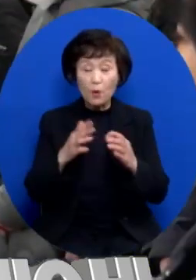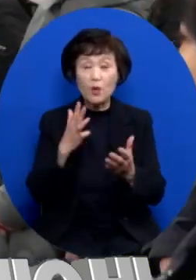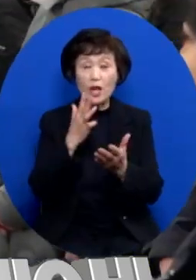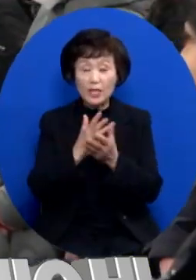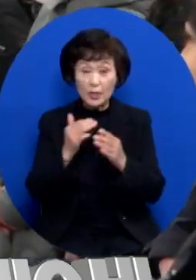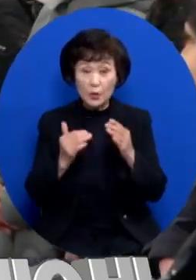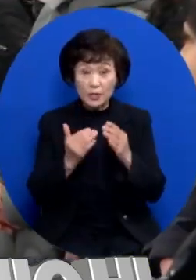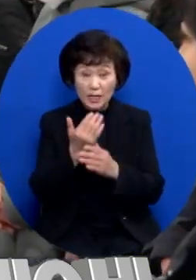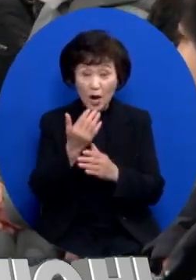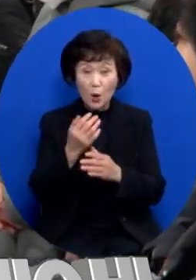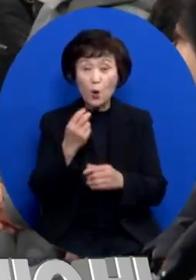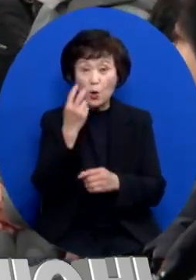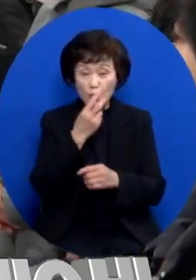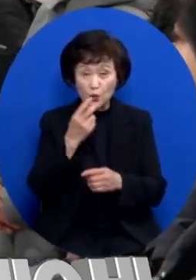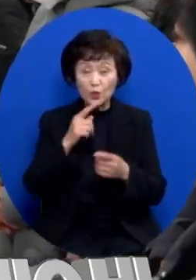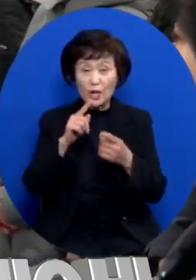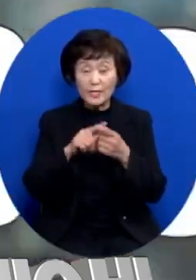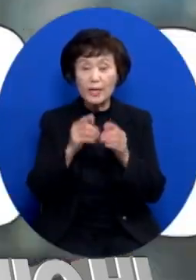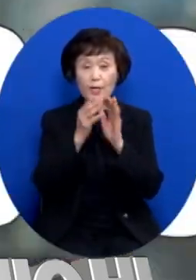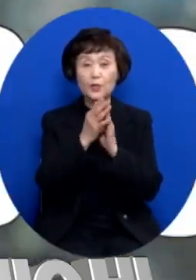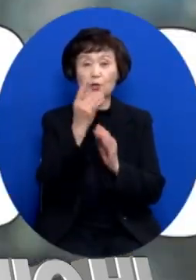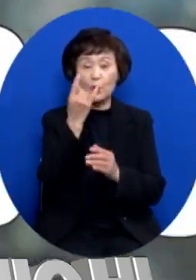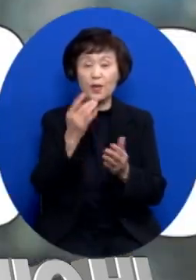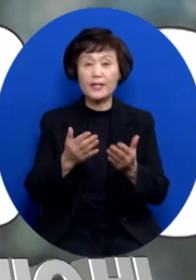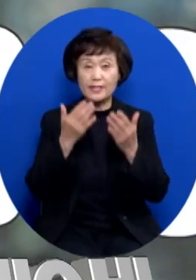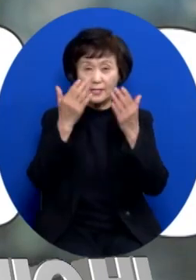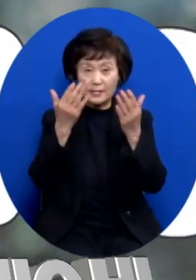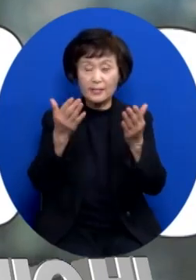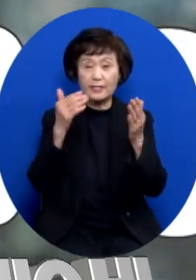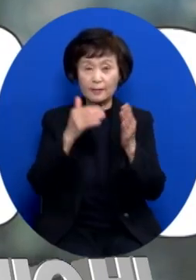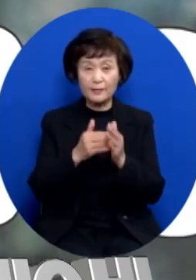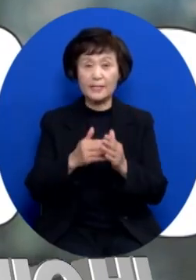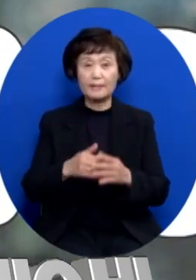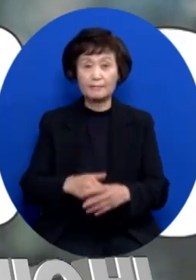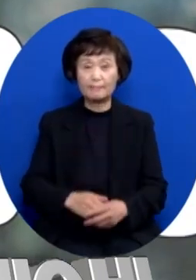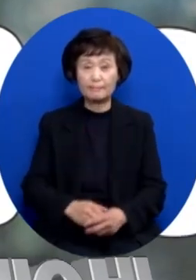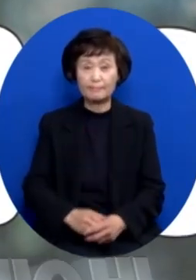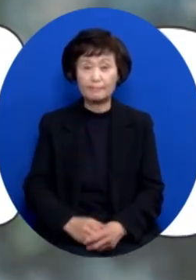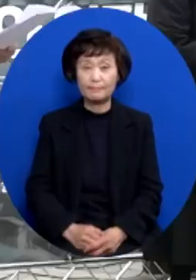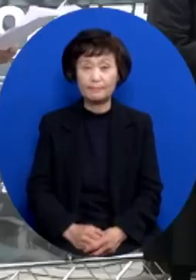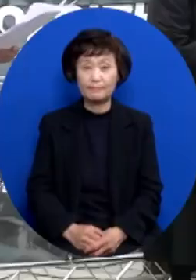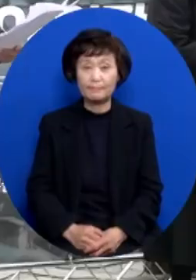참사의 진상 규명을 요구하는 기도회를 열었습니다. 잠시 후에 전해드리겠습니다.